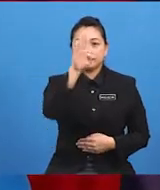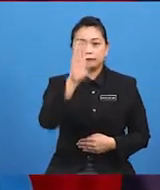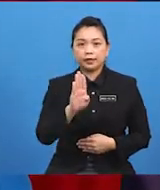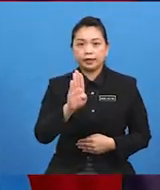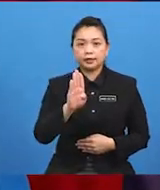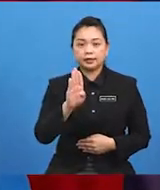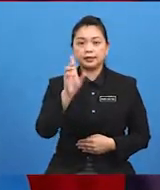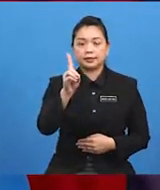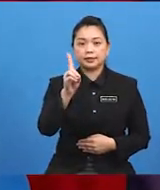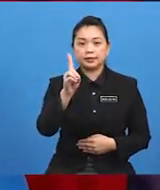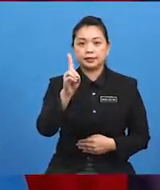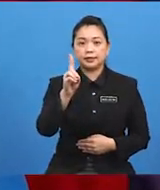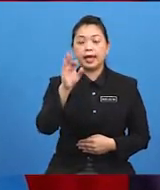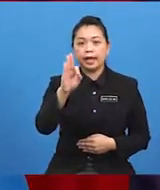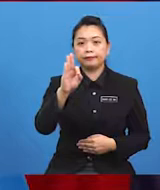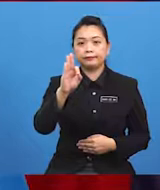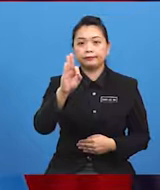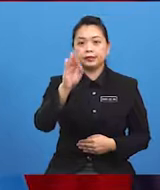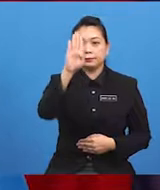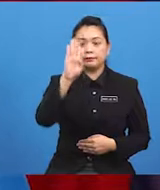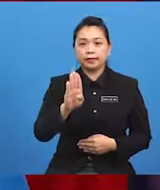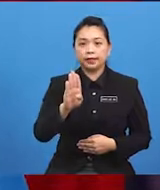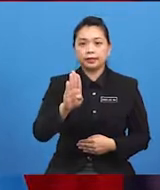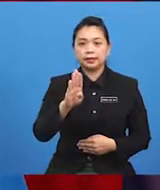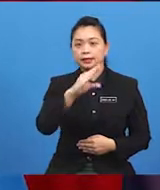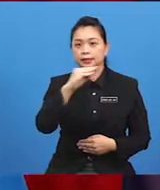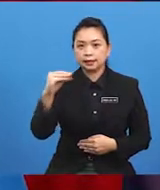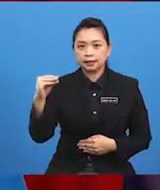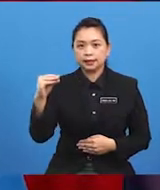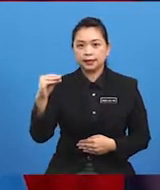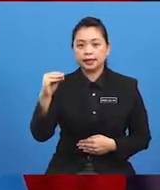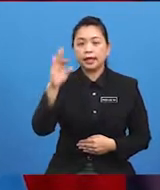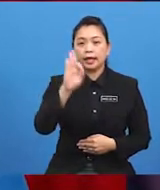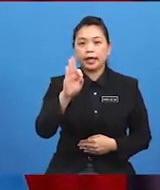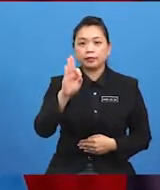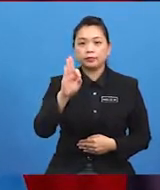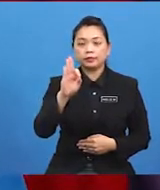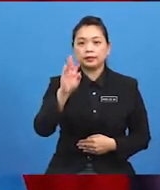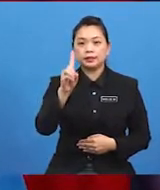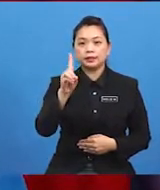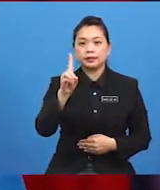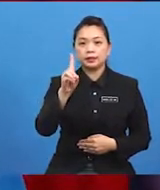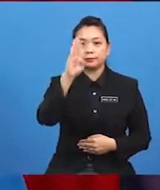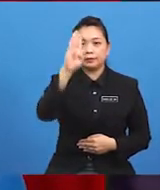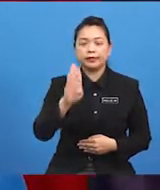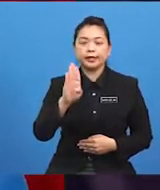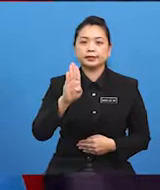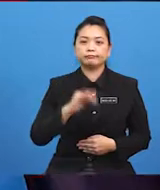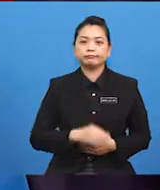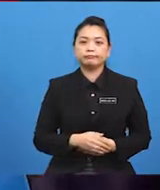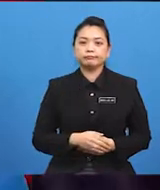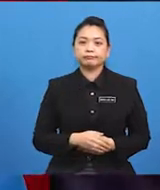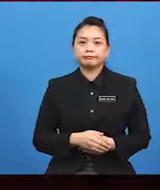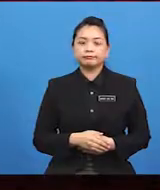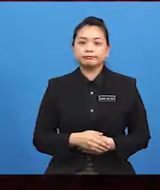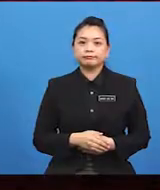flat, D, F, B flat dan kembali ke not F, D dan B flat. Bagus,